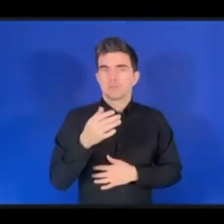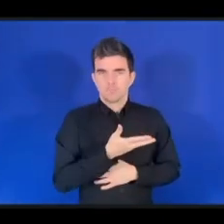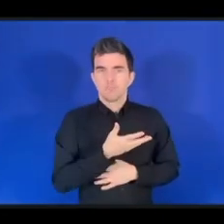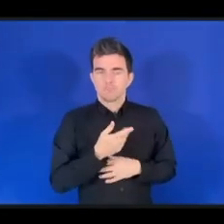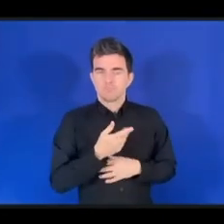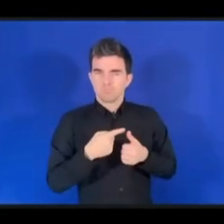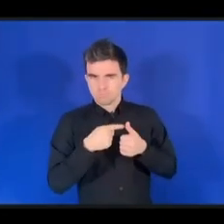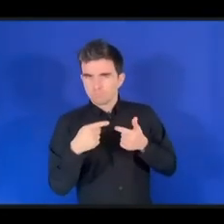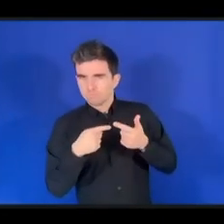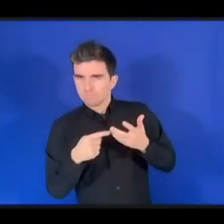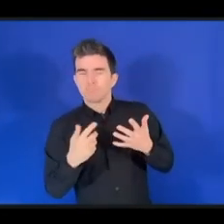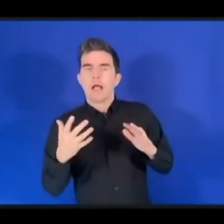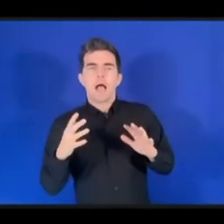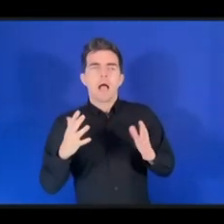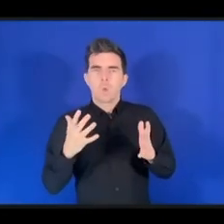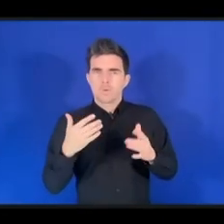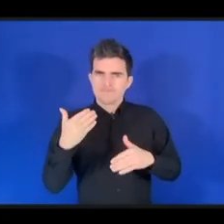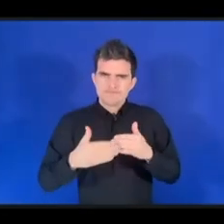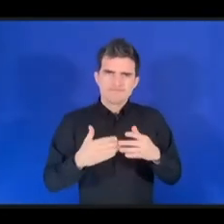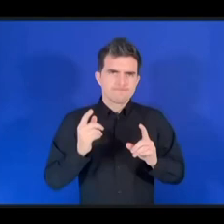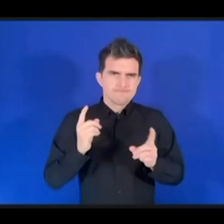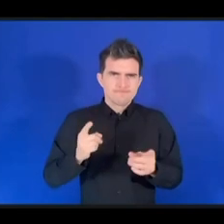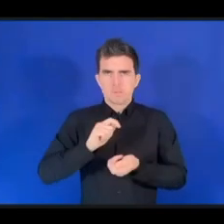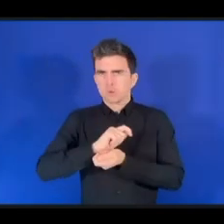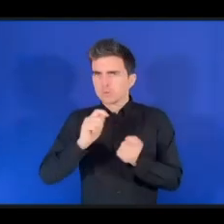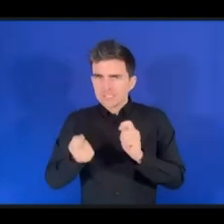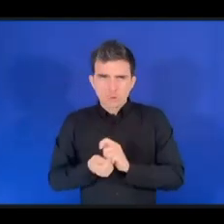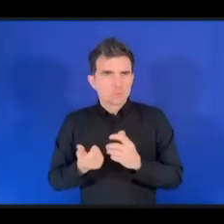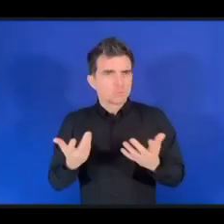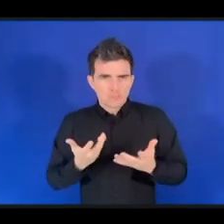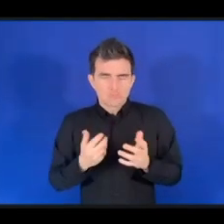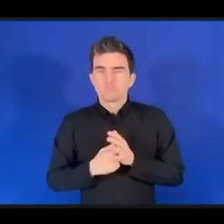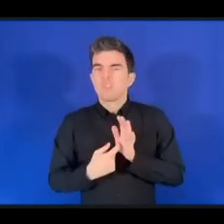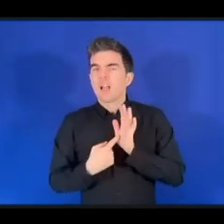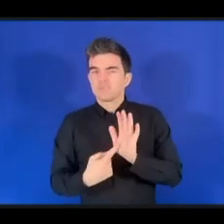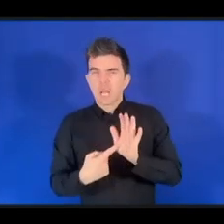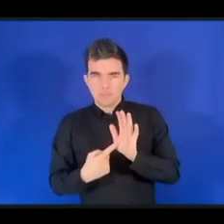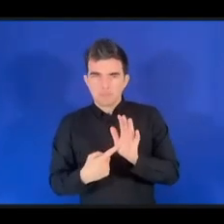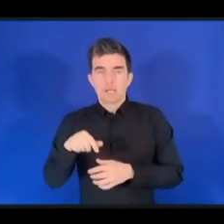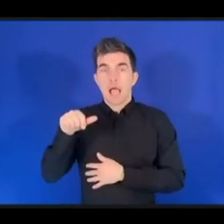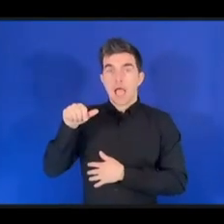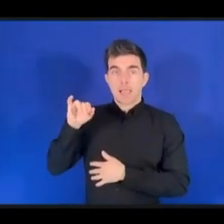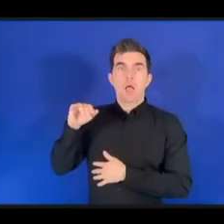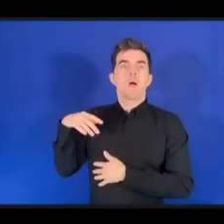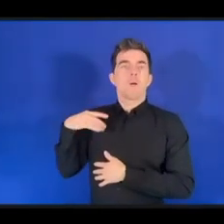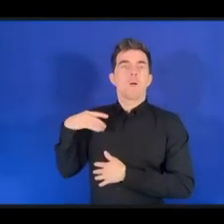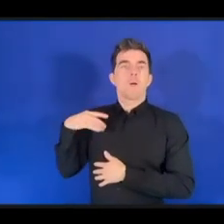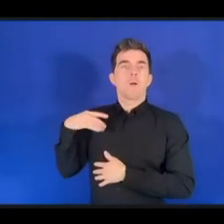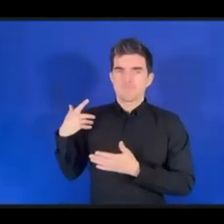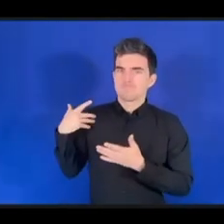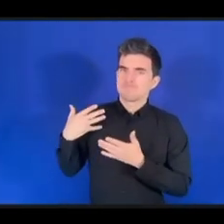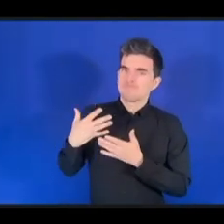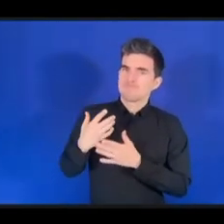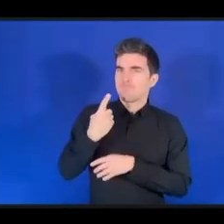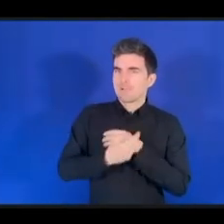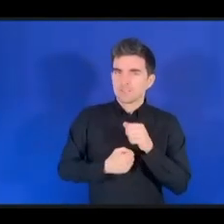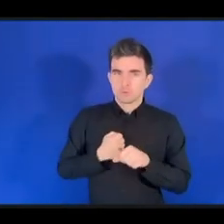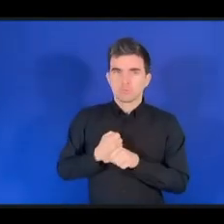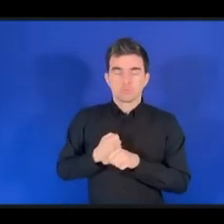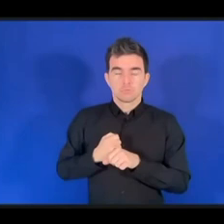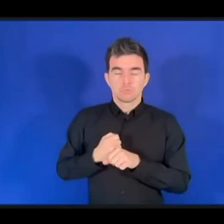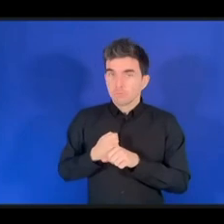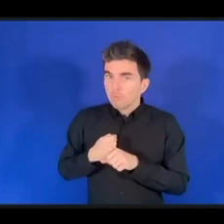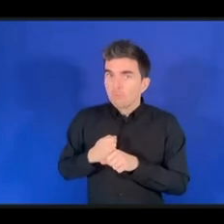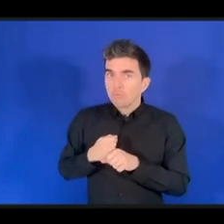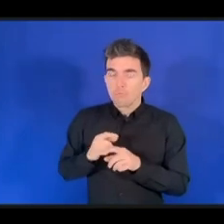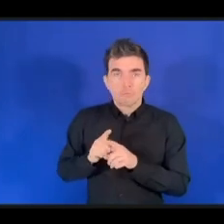12 derniers mois et à juste titre c'était l'un des sujets centraux de cette conférence grâce